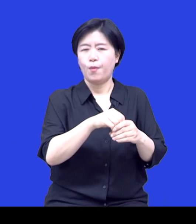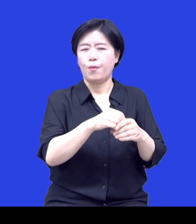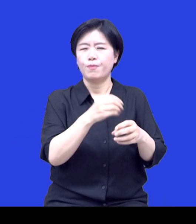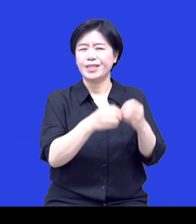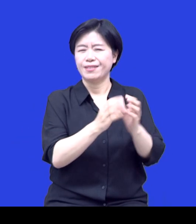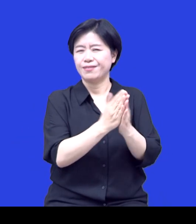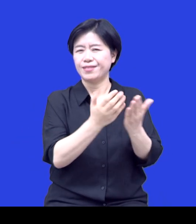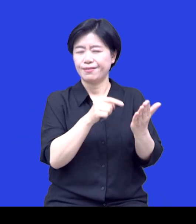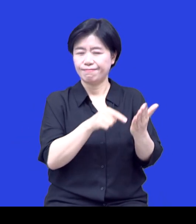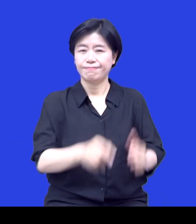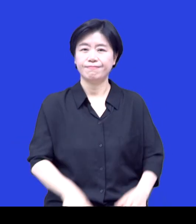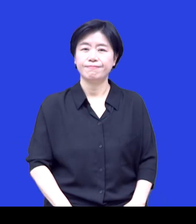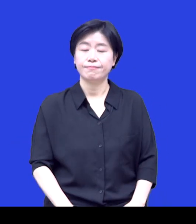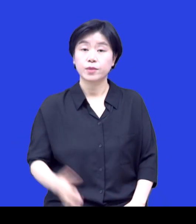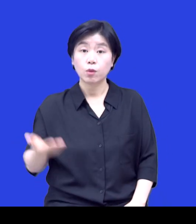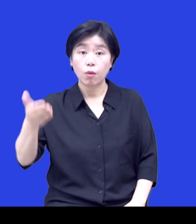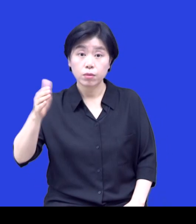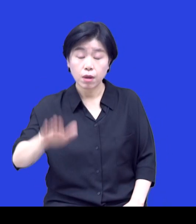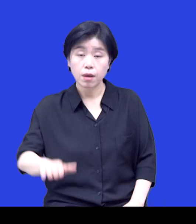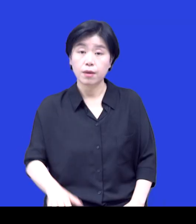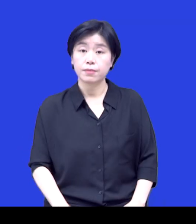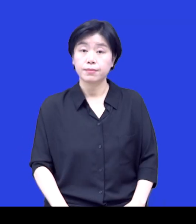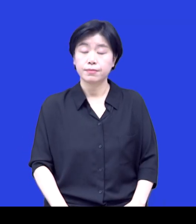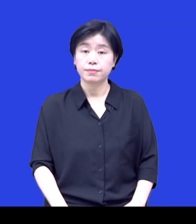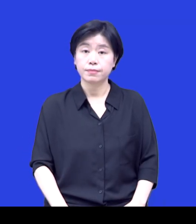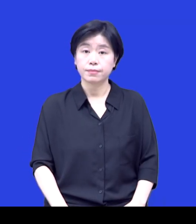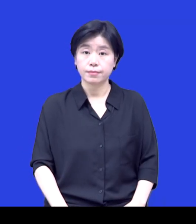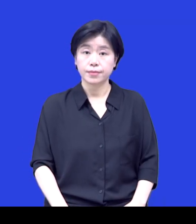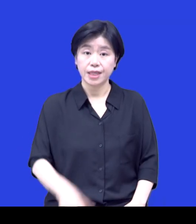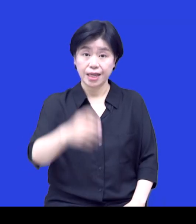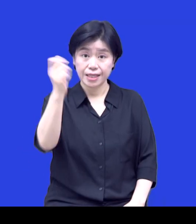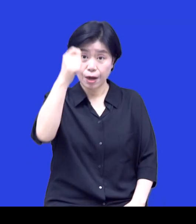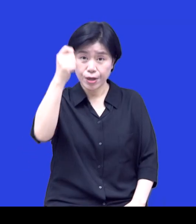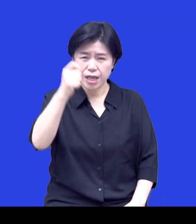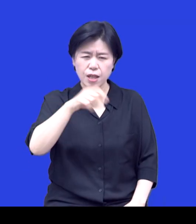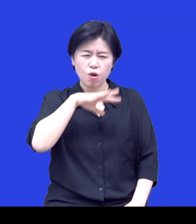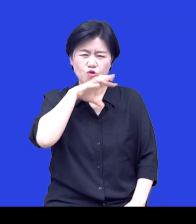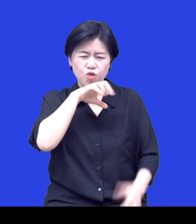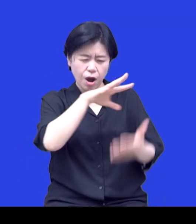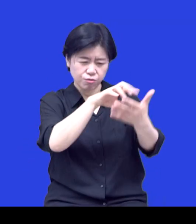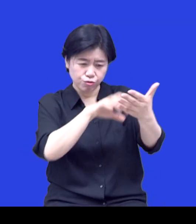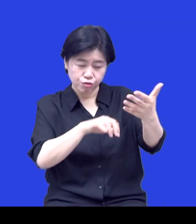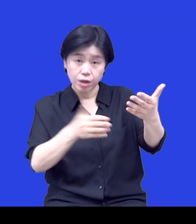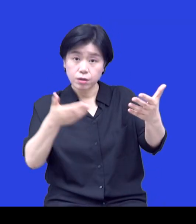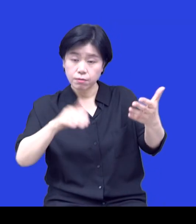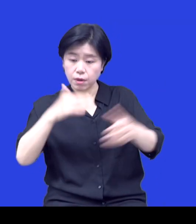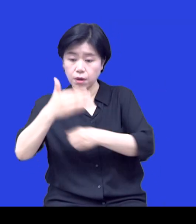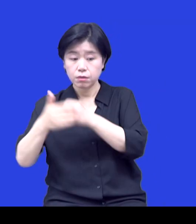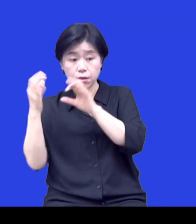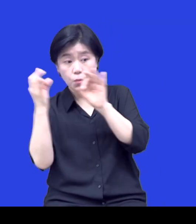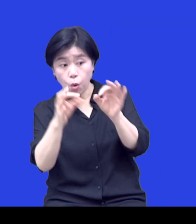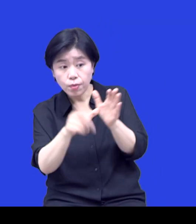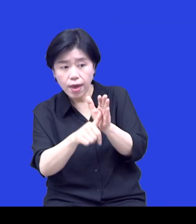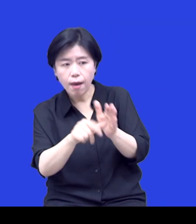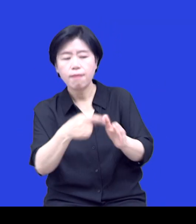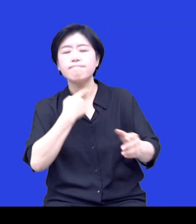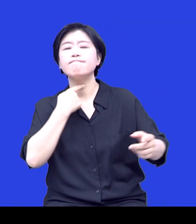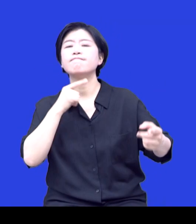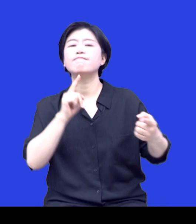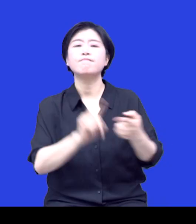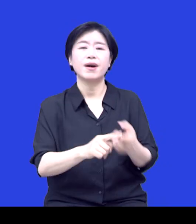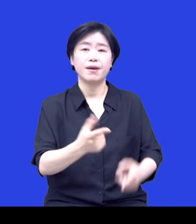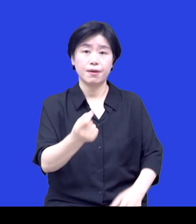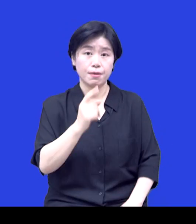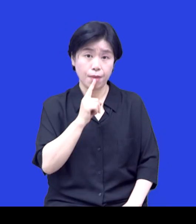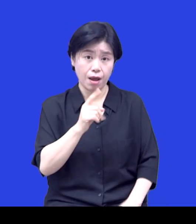그러네요. 그런데도 하나님께서 이 사람은 내 마음에 합한 예배를 드렸다고 하잖아요. 네. 하나님 앞에 가서 논리적으로